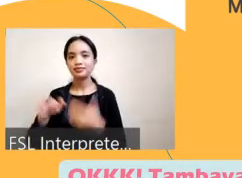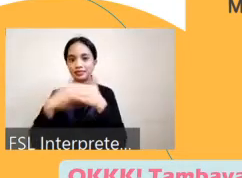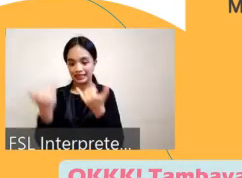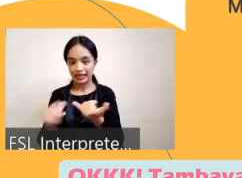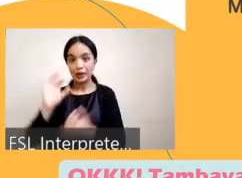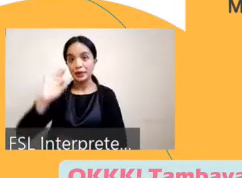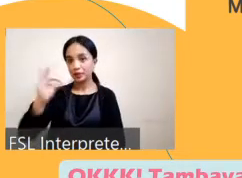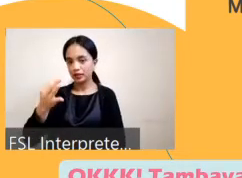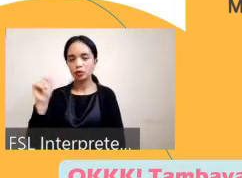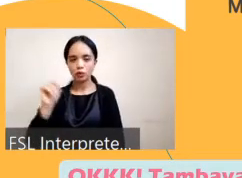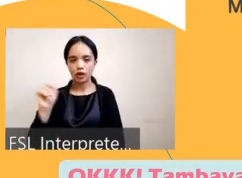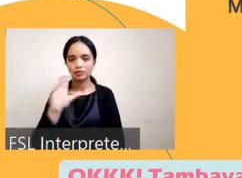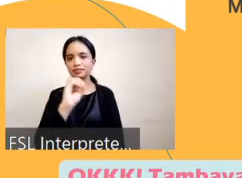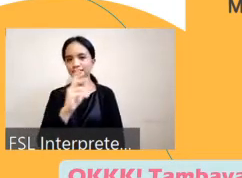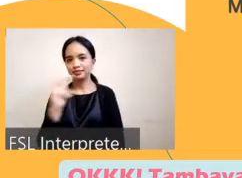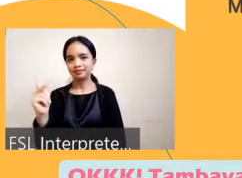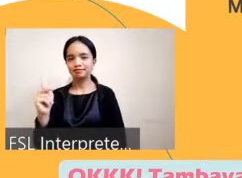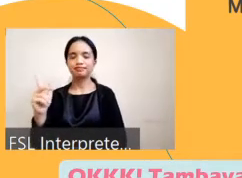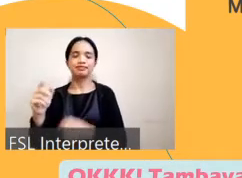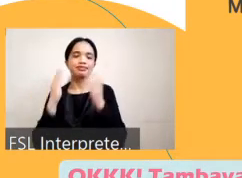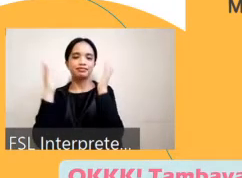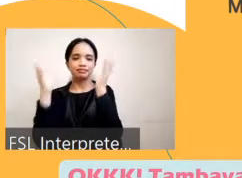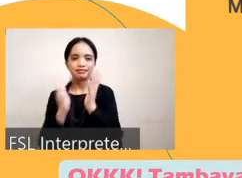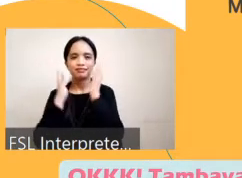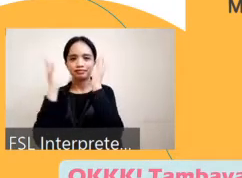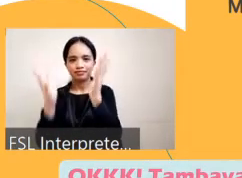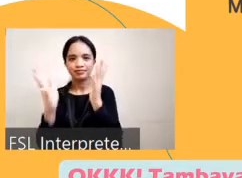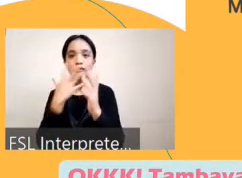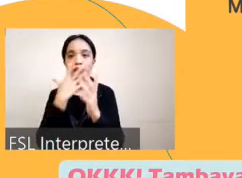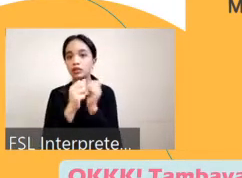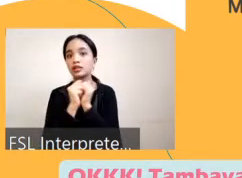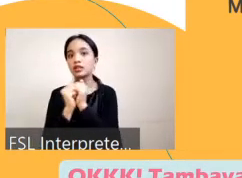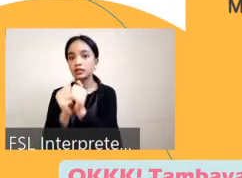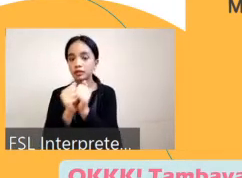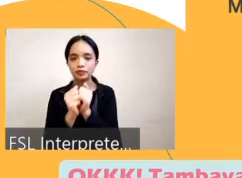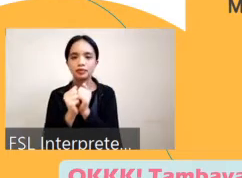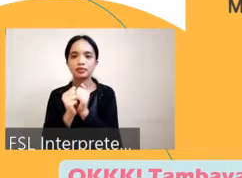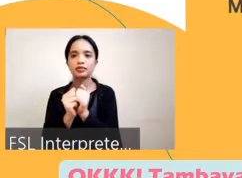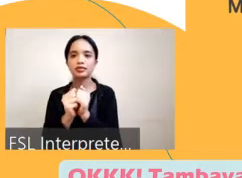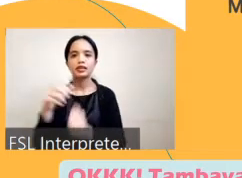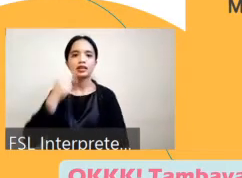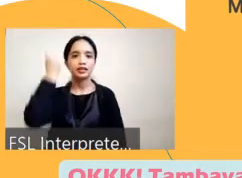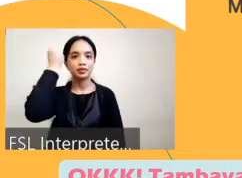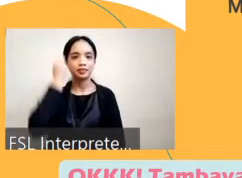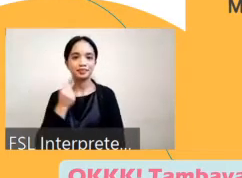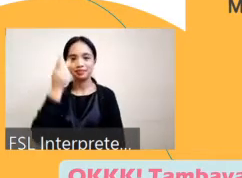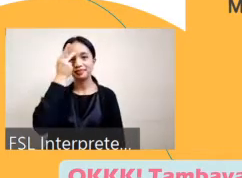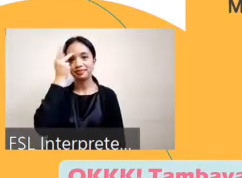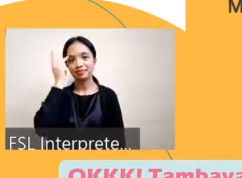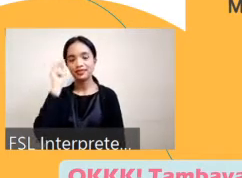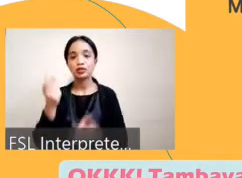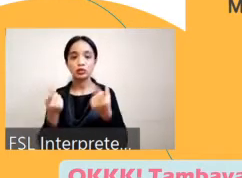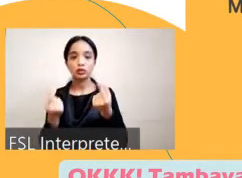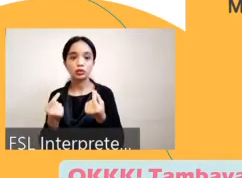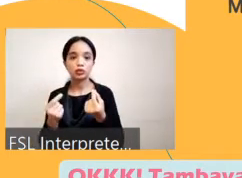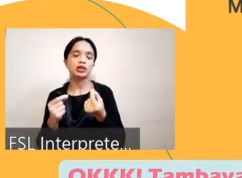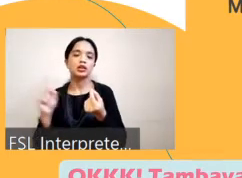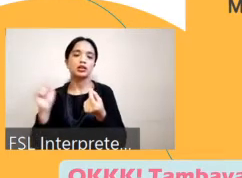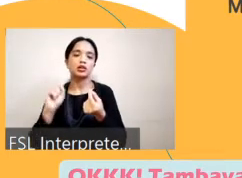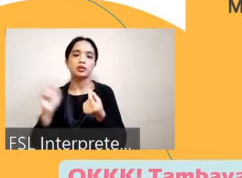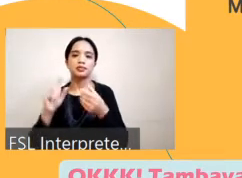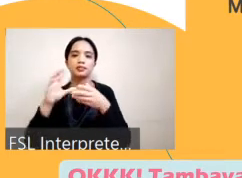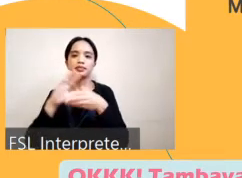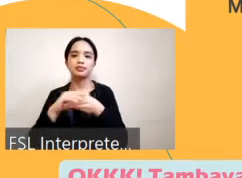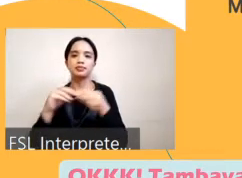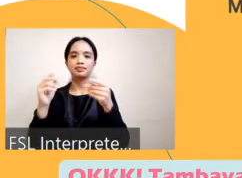ng OKKK Tambayan. Kasama din po natin si Ate Amy at si Ate KZ na nagtatawid ng ating mga kwentuhan dito